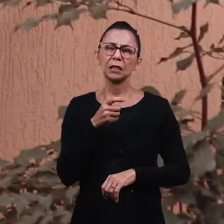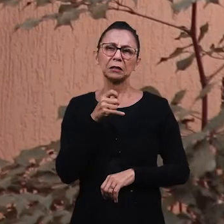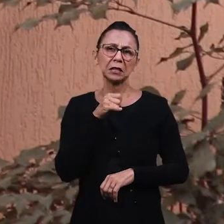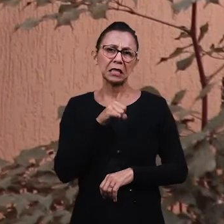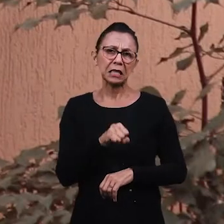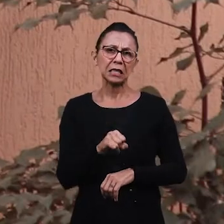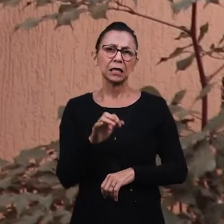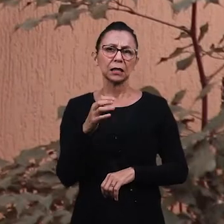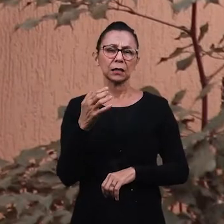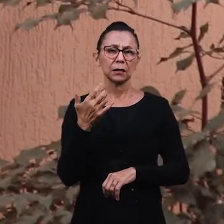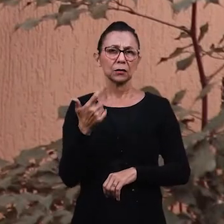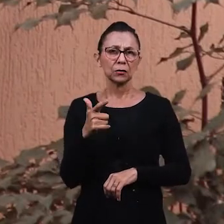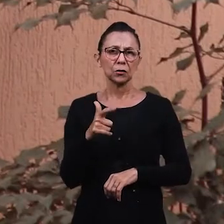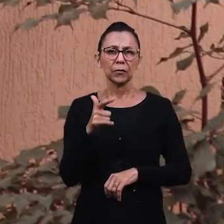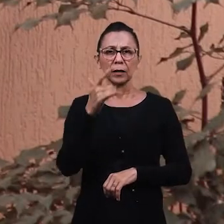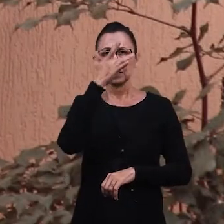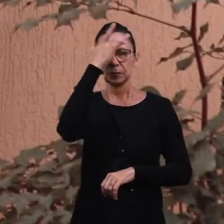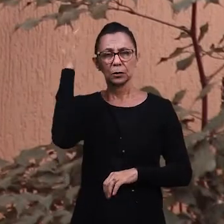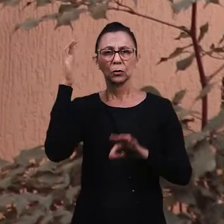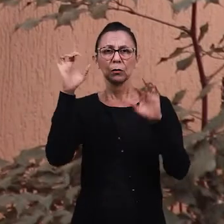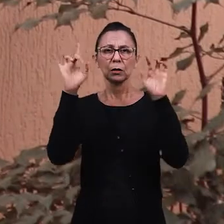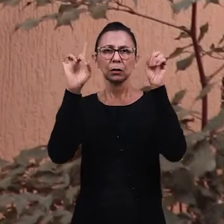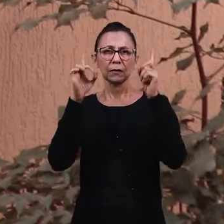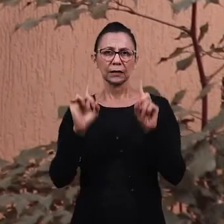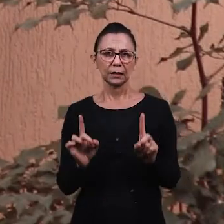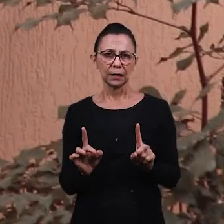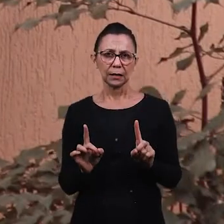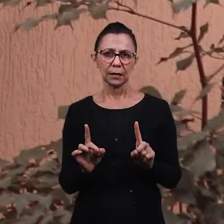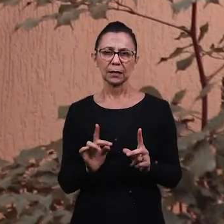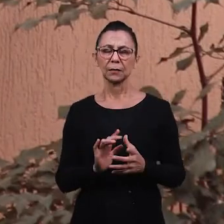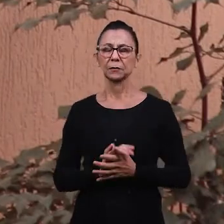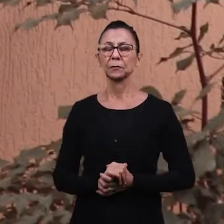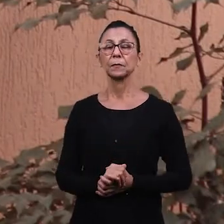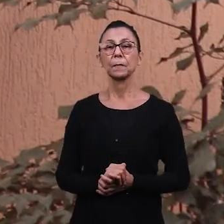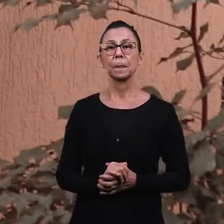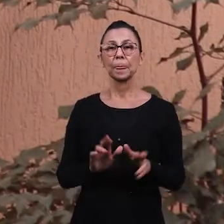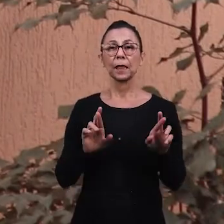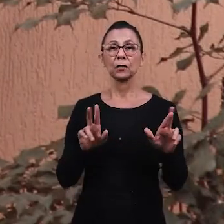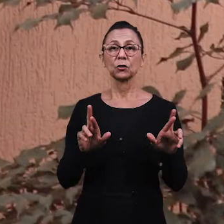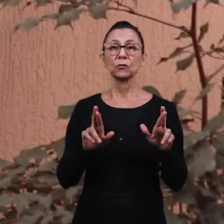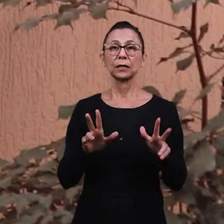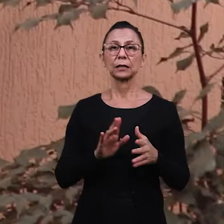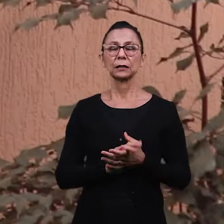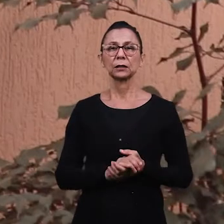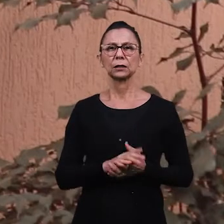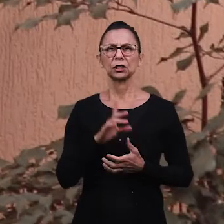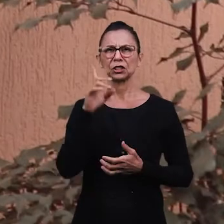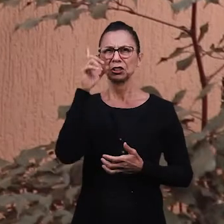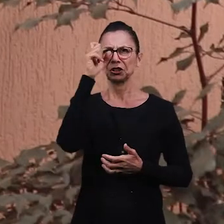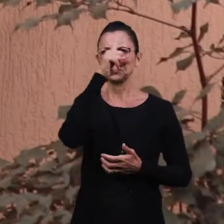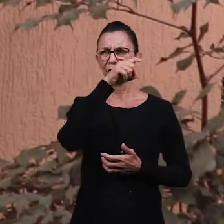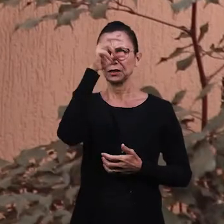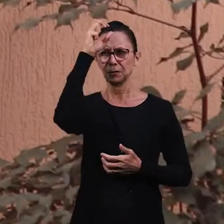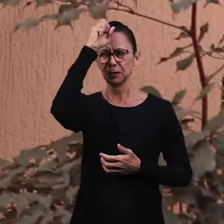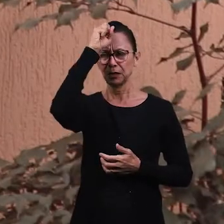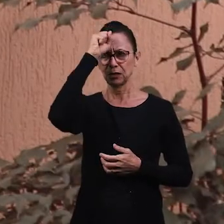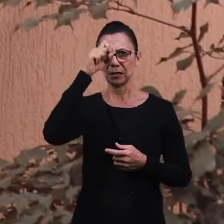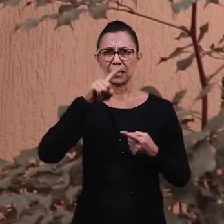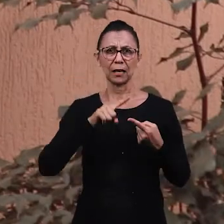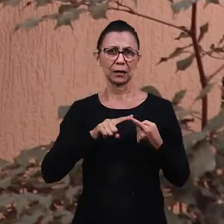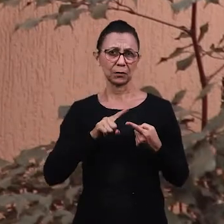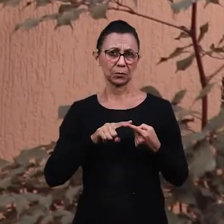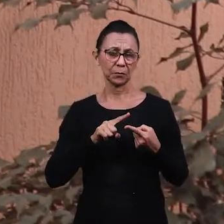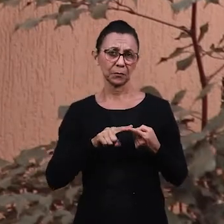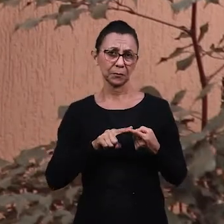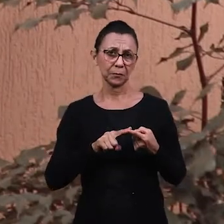Donc, dans n'importe quel moment de ce processus, on peut avoir un problème, même si l'enfant n'a pas